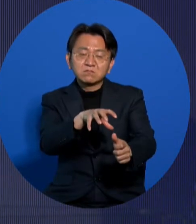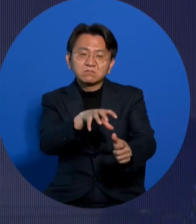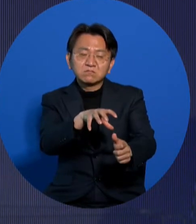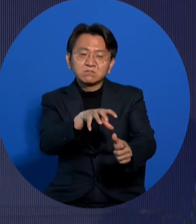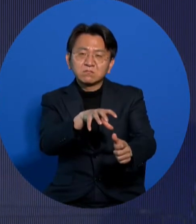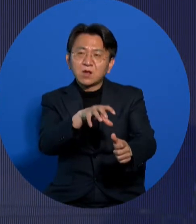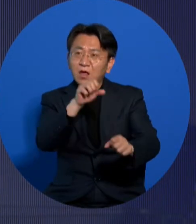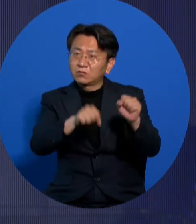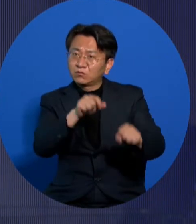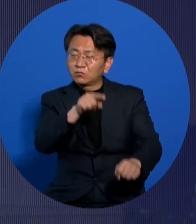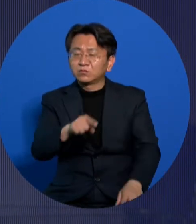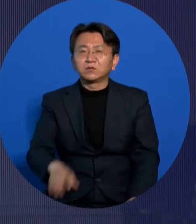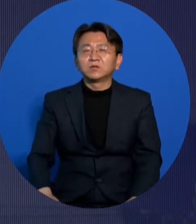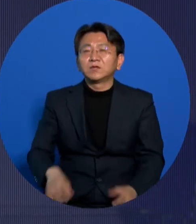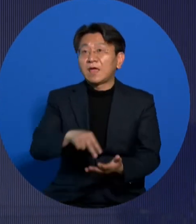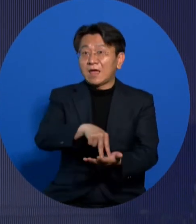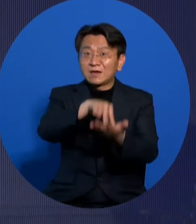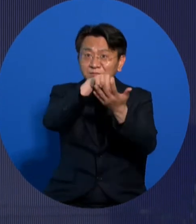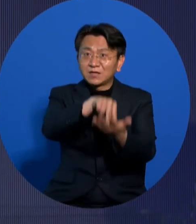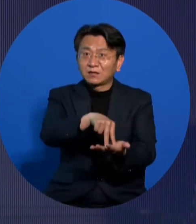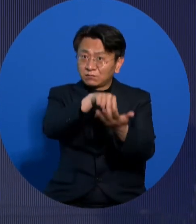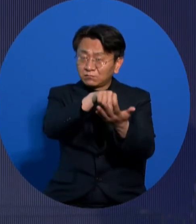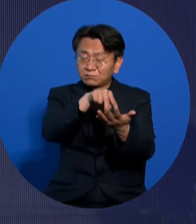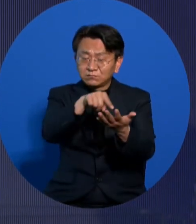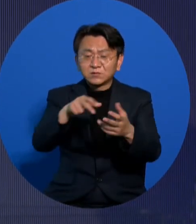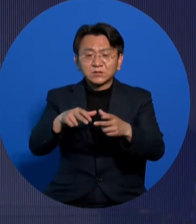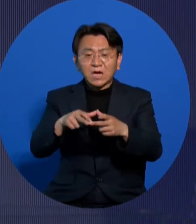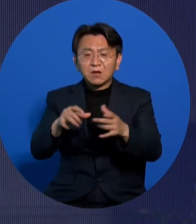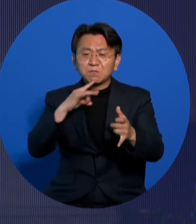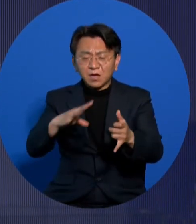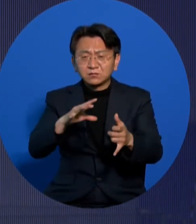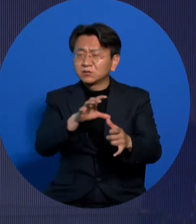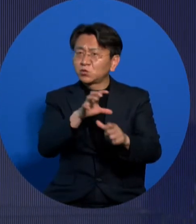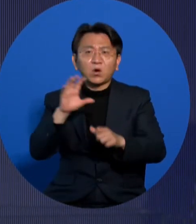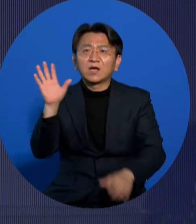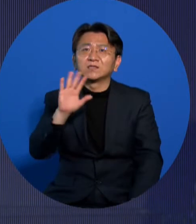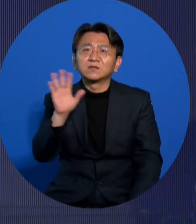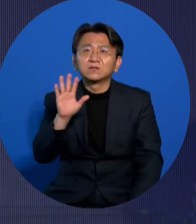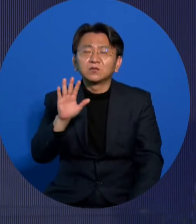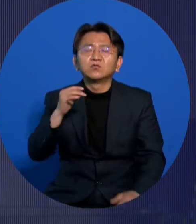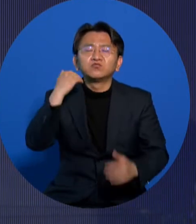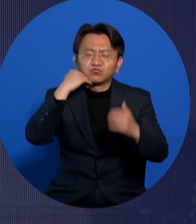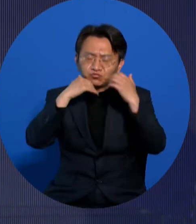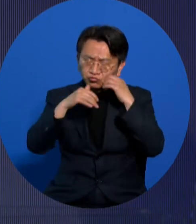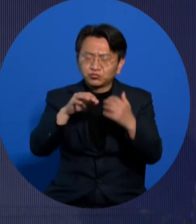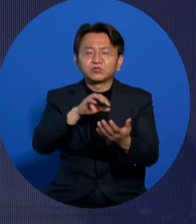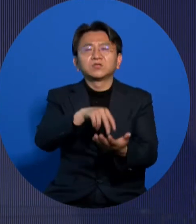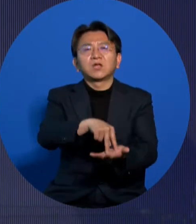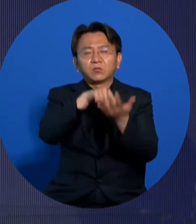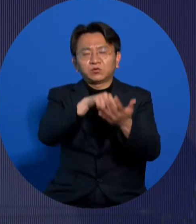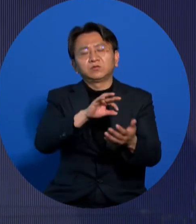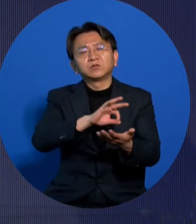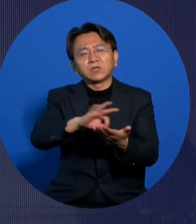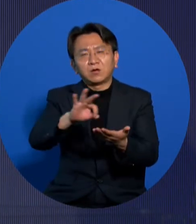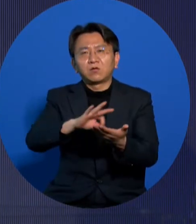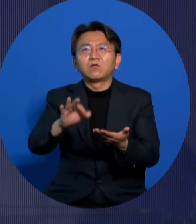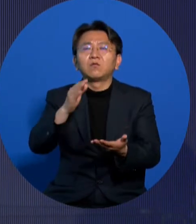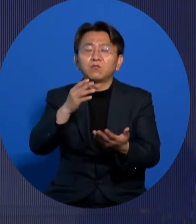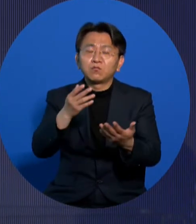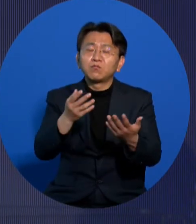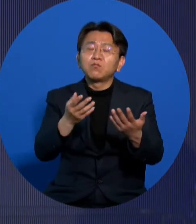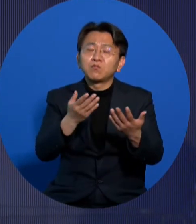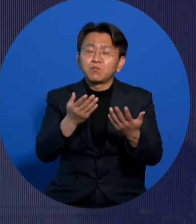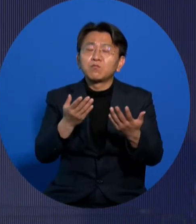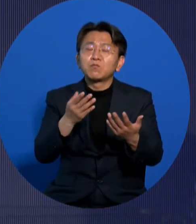이 엘리베이터는 장애인만 이용하는 게 아니라 모든 사람들이 이용하는 기구임에도 불구하고